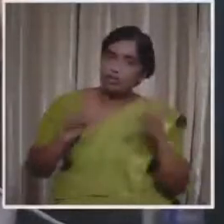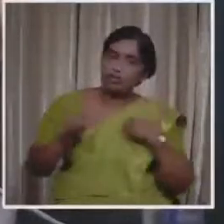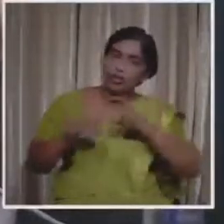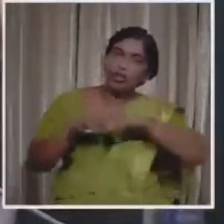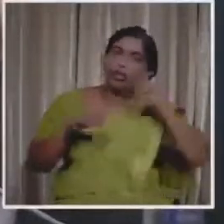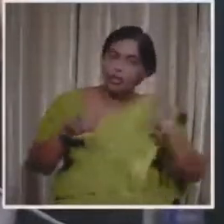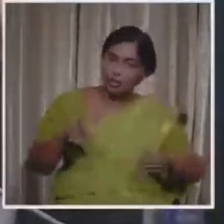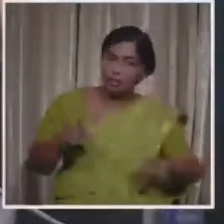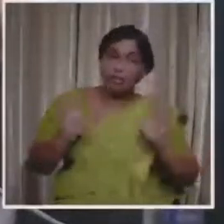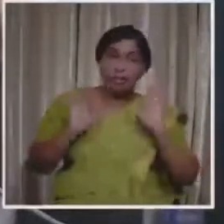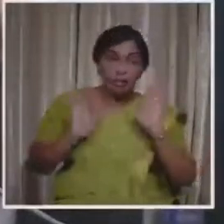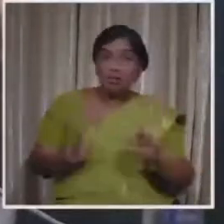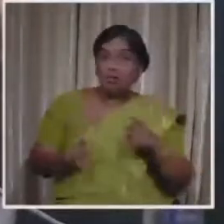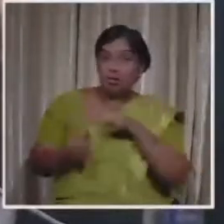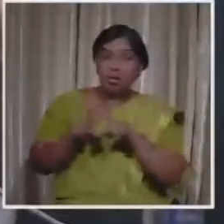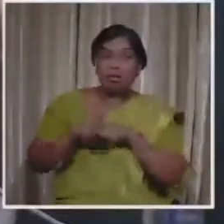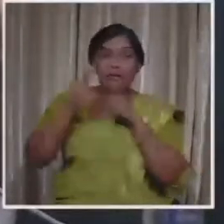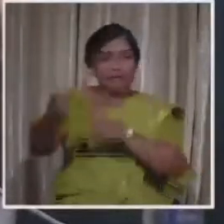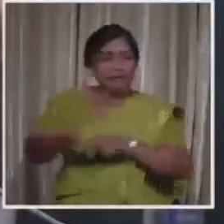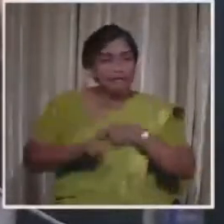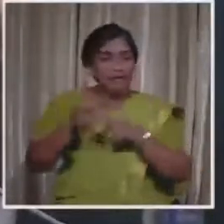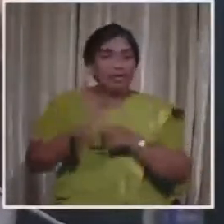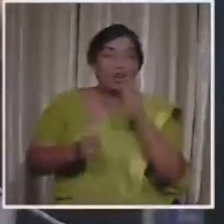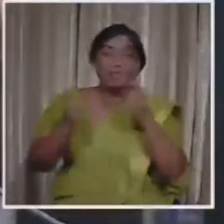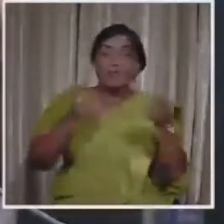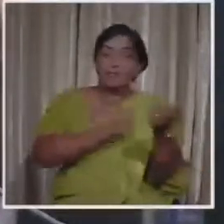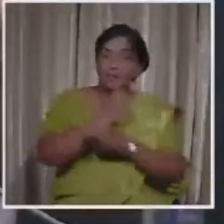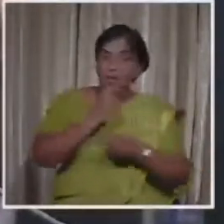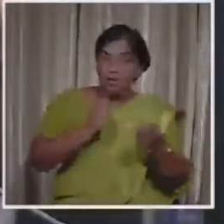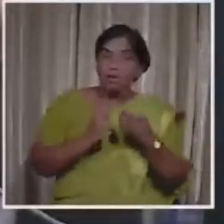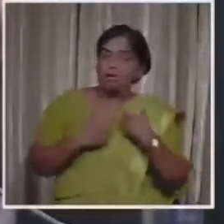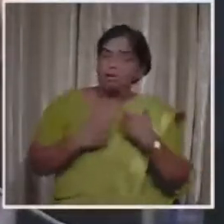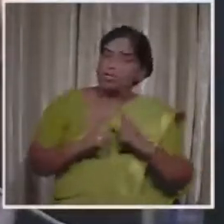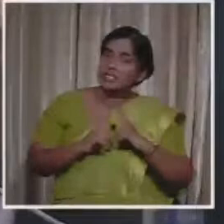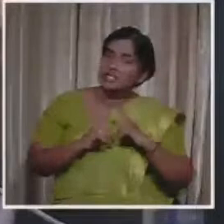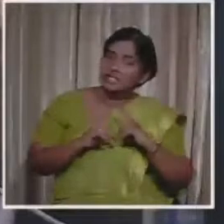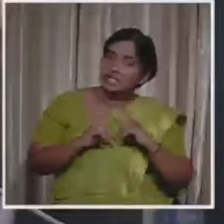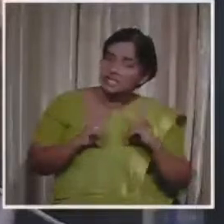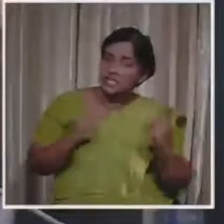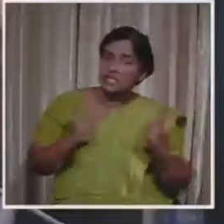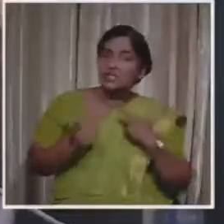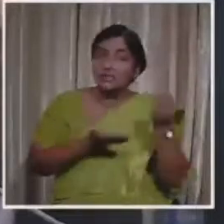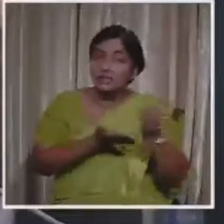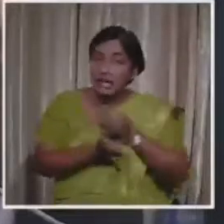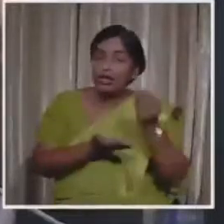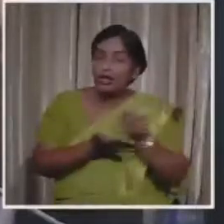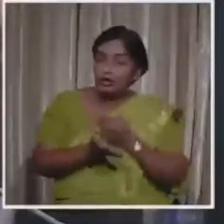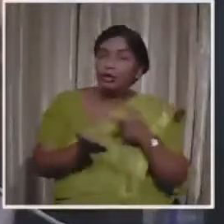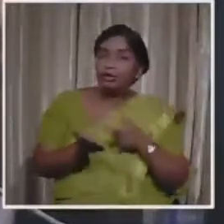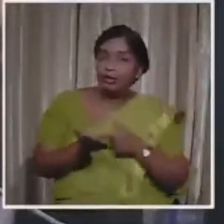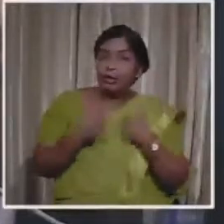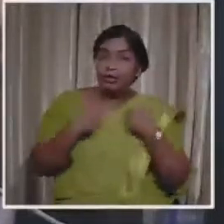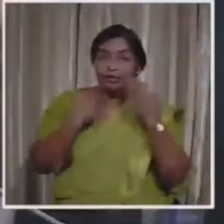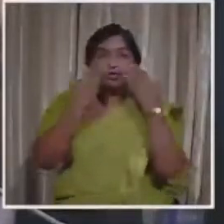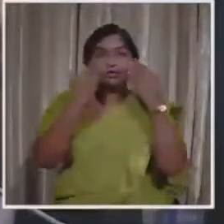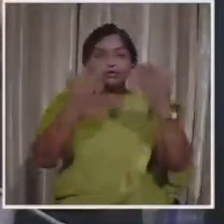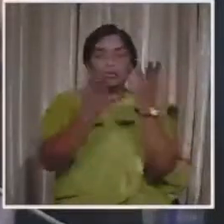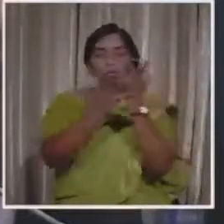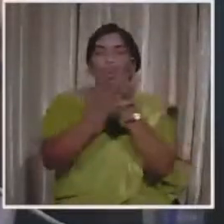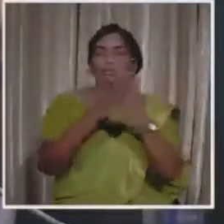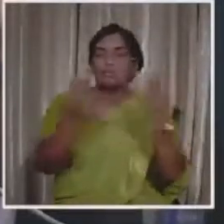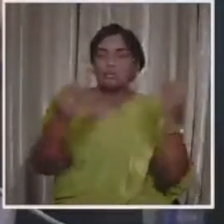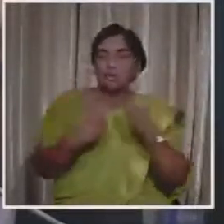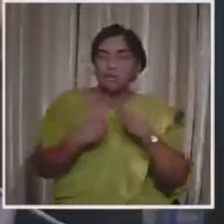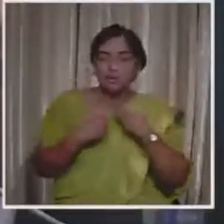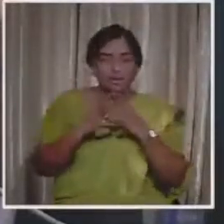යන්න. හැබැයි මං හේන් කොටලා කුඹුරු කොටලා මගේ මුළු ජීවිත කාලෙම ගොඩනගාගත්ත දේවල් මගේ ඇස් දෙක ඉස්සරහා නැති වුණාම මට